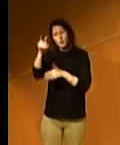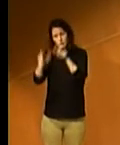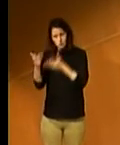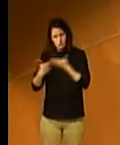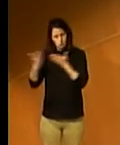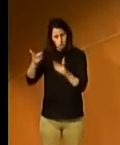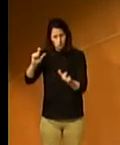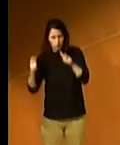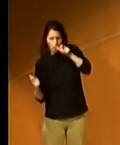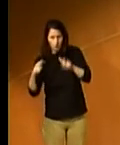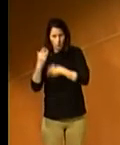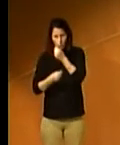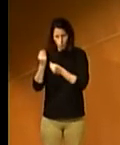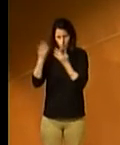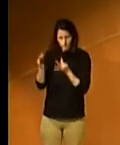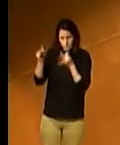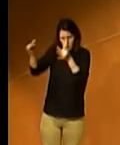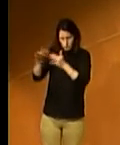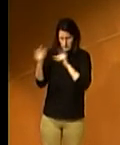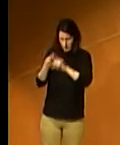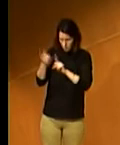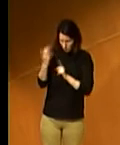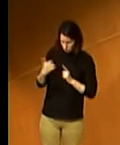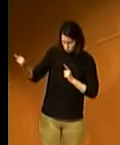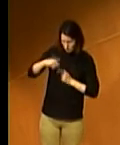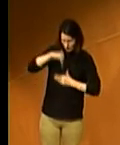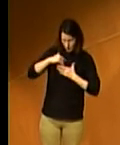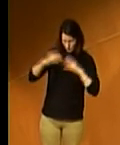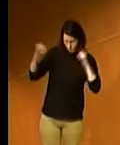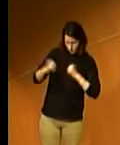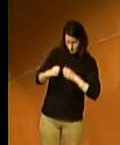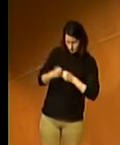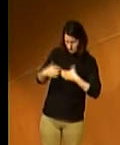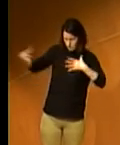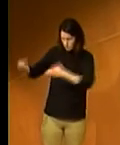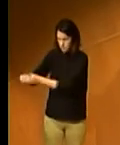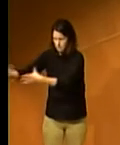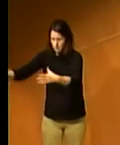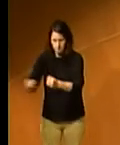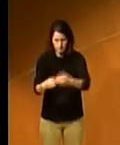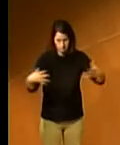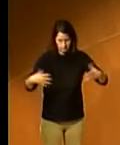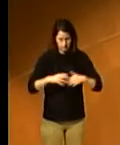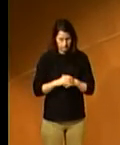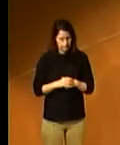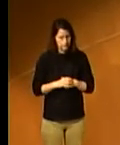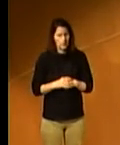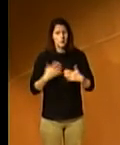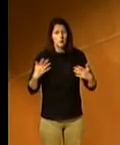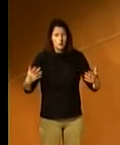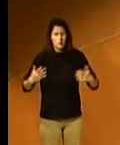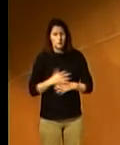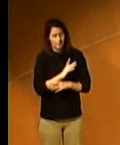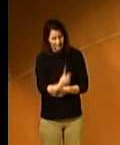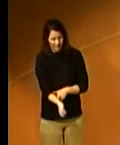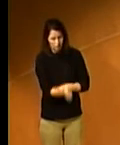développer pleinement le potentiel de chaque individu. Le but ultime de l'éducation de